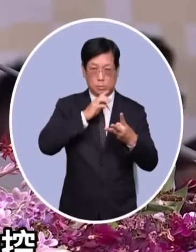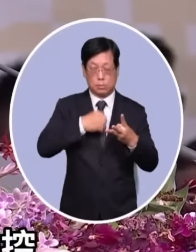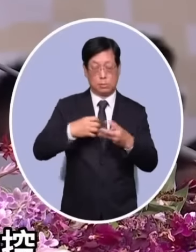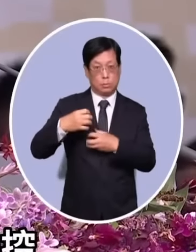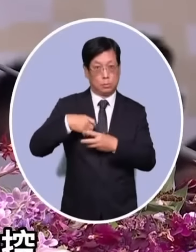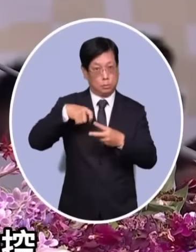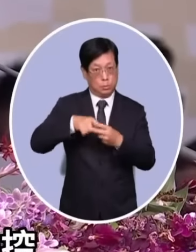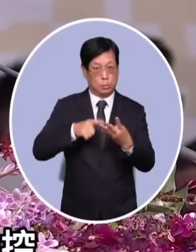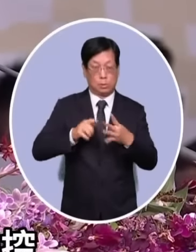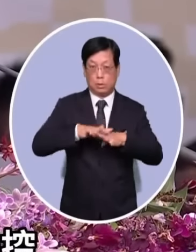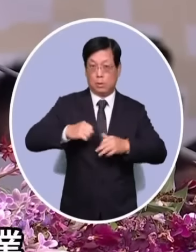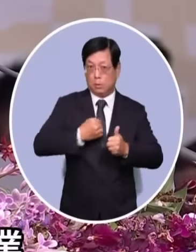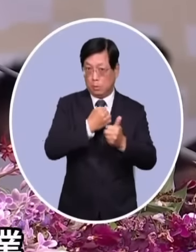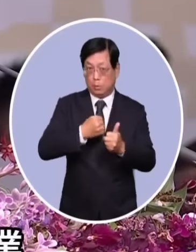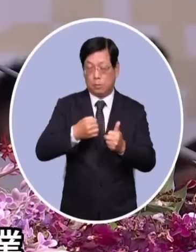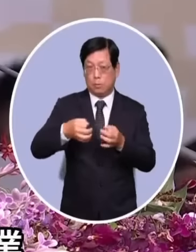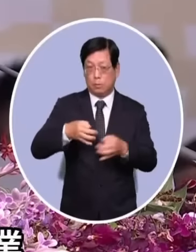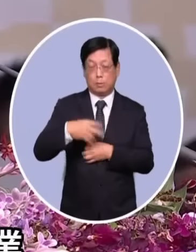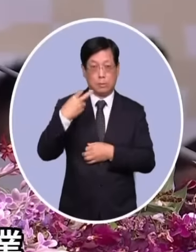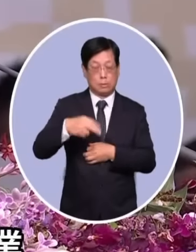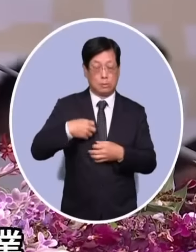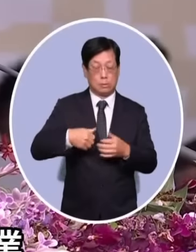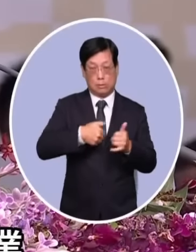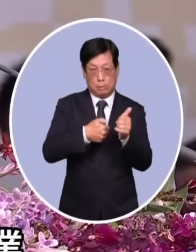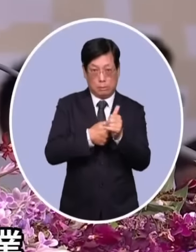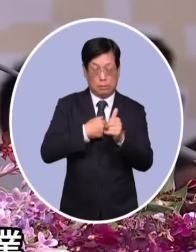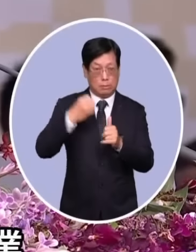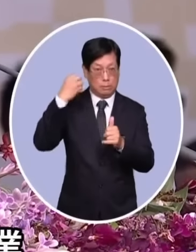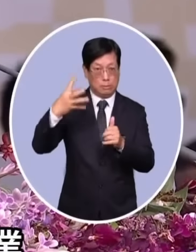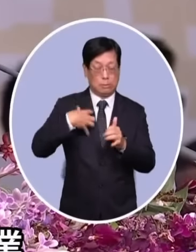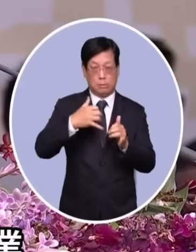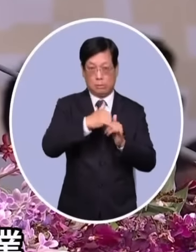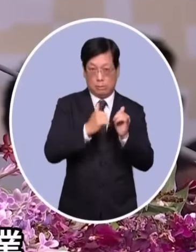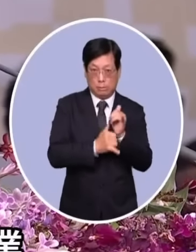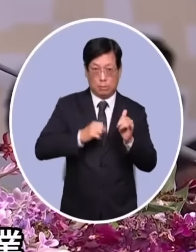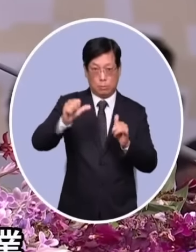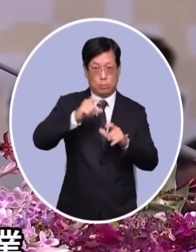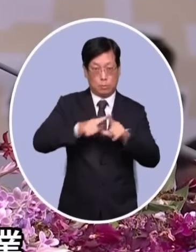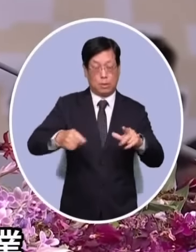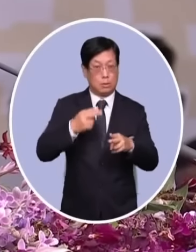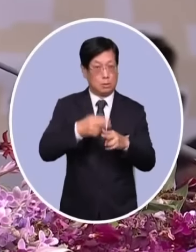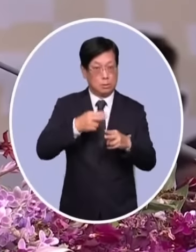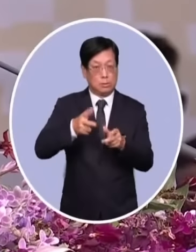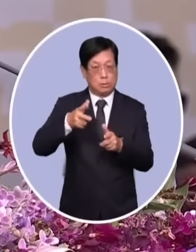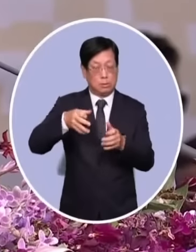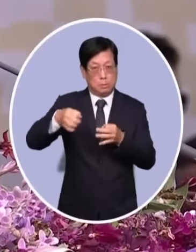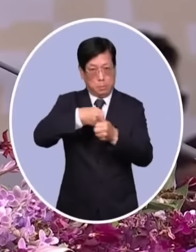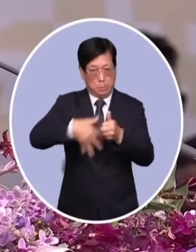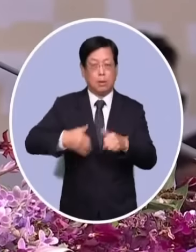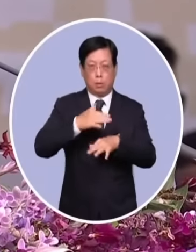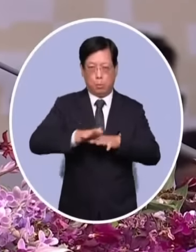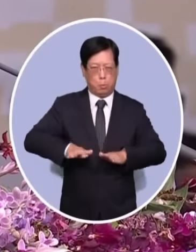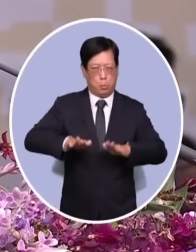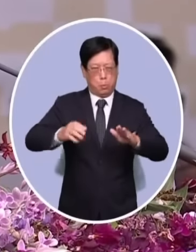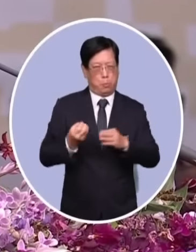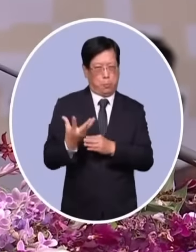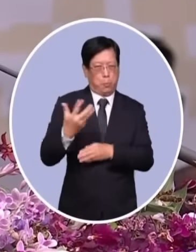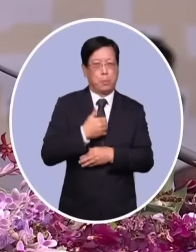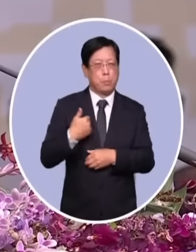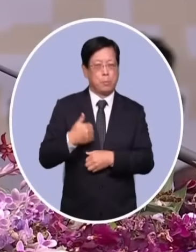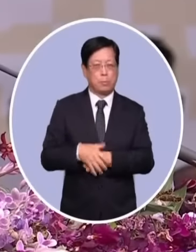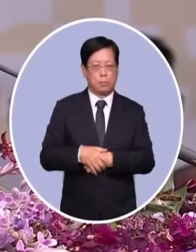安控以及次世代通讯的五大信赖产业会更加蓬勃发展，布